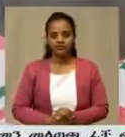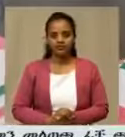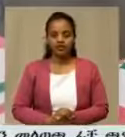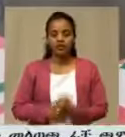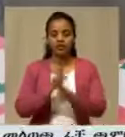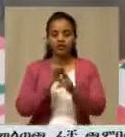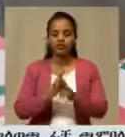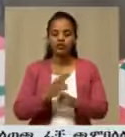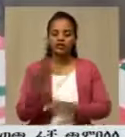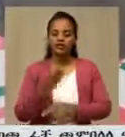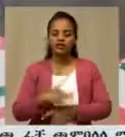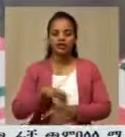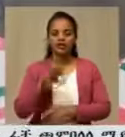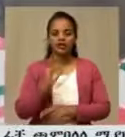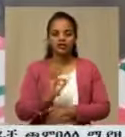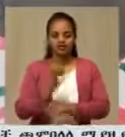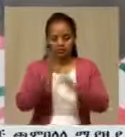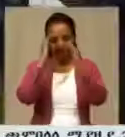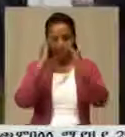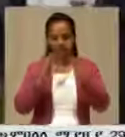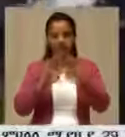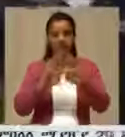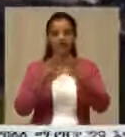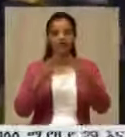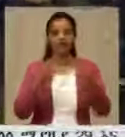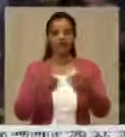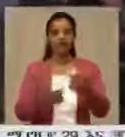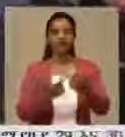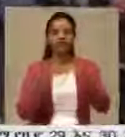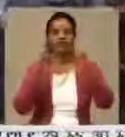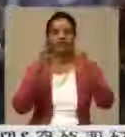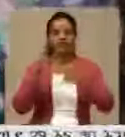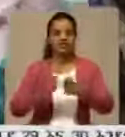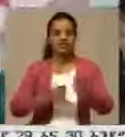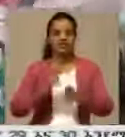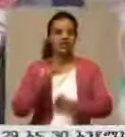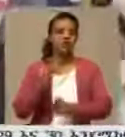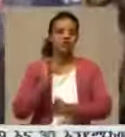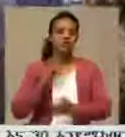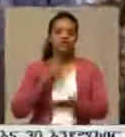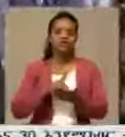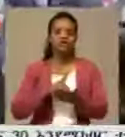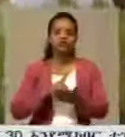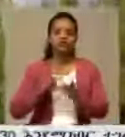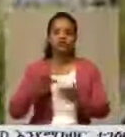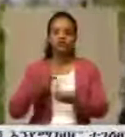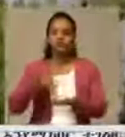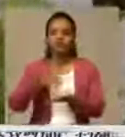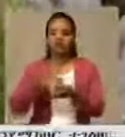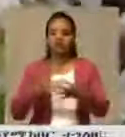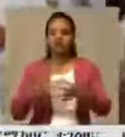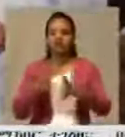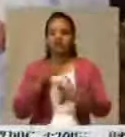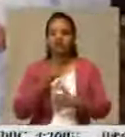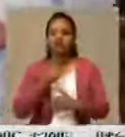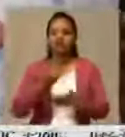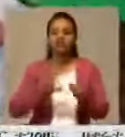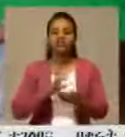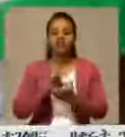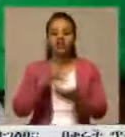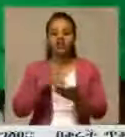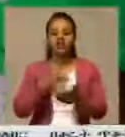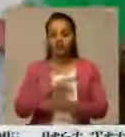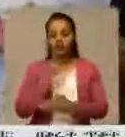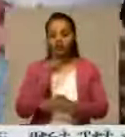በክቡር እንግድነት ተገኝተው መድረኩን የከፈቱት በምክትል ርዕሰ መስተዳድር ማዕረግ የከተሞች ክላስተር አስተባባሪና የደቡብ ክልል